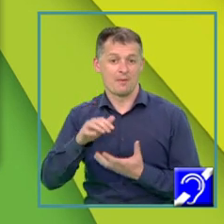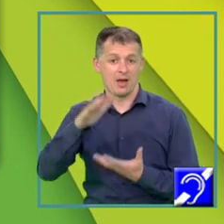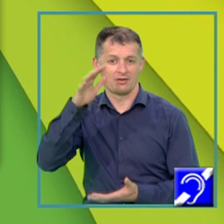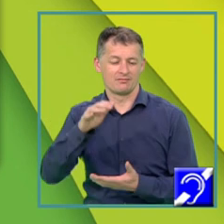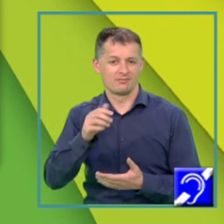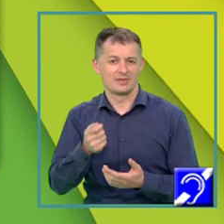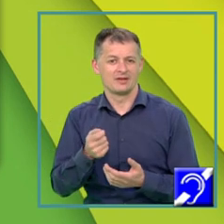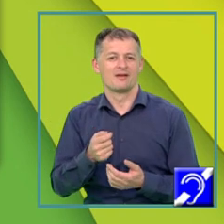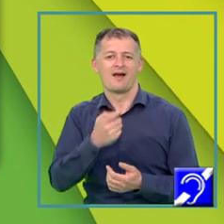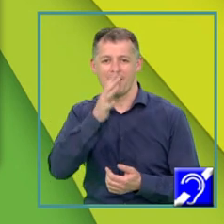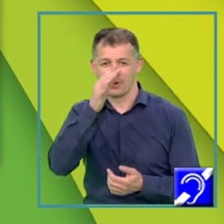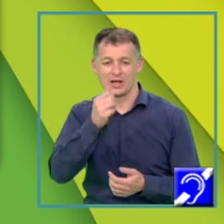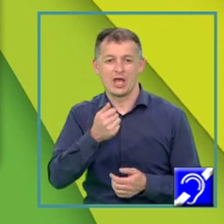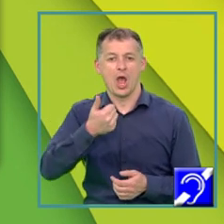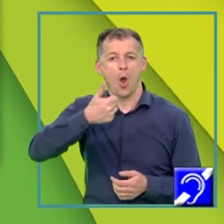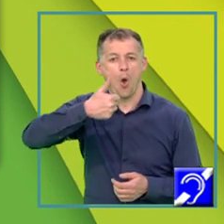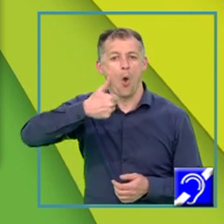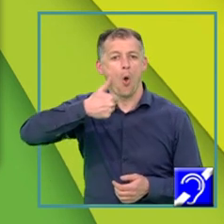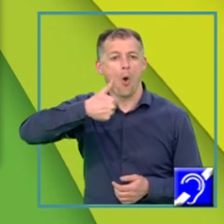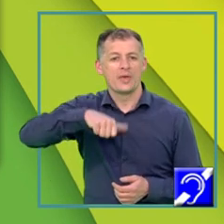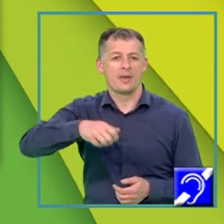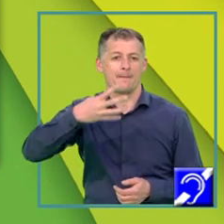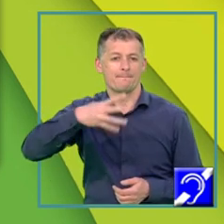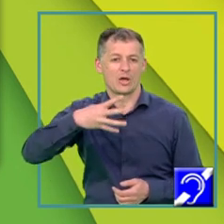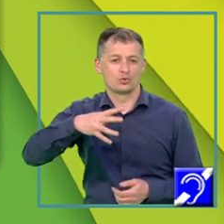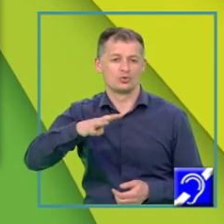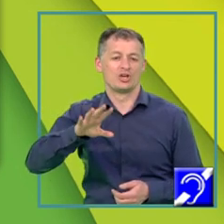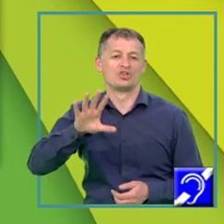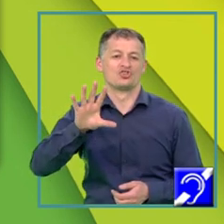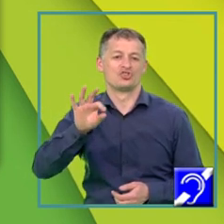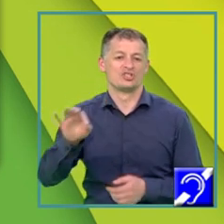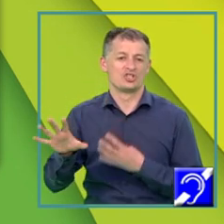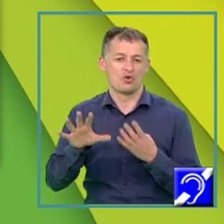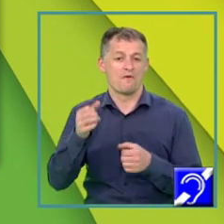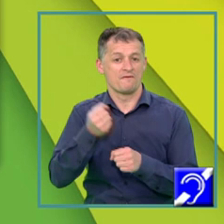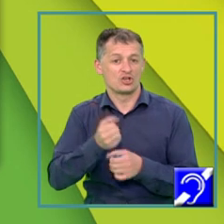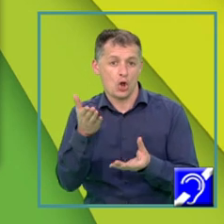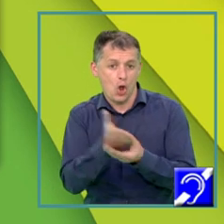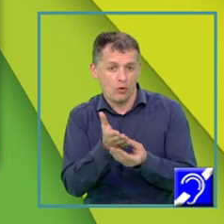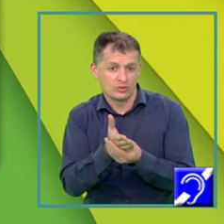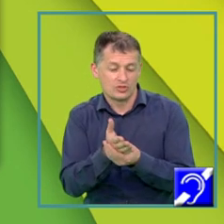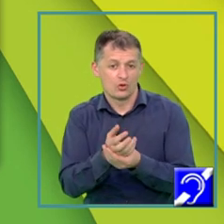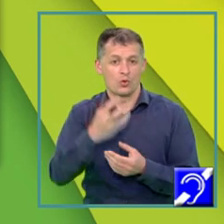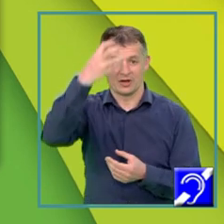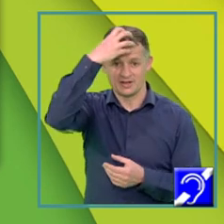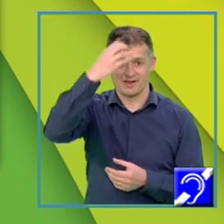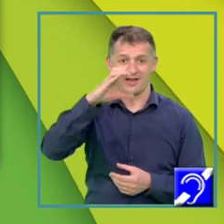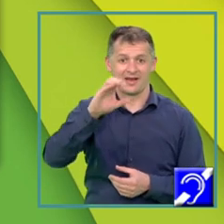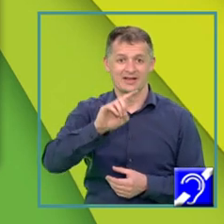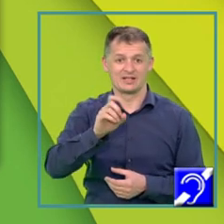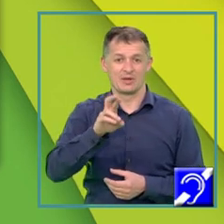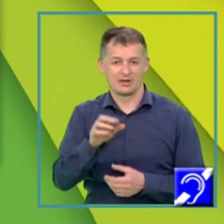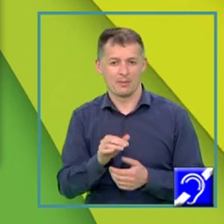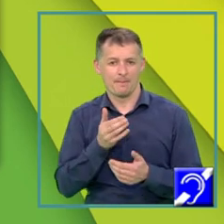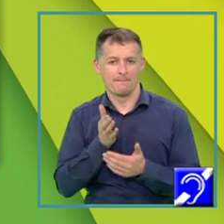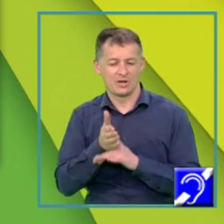aprilie 1459 o convenție, ce vă spuneam, acțiune diplomatică, cu regele Cazimir, prin care îl recunoaște